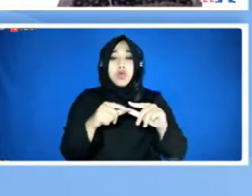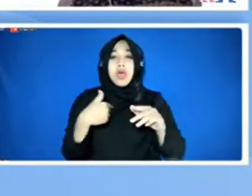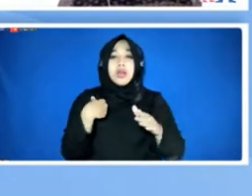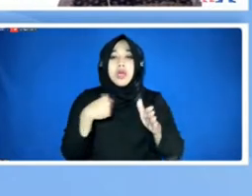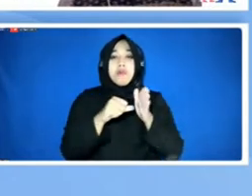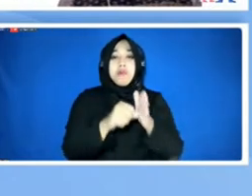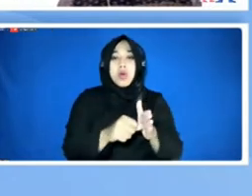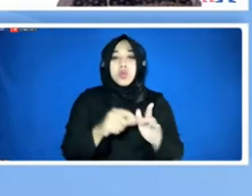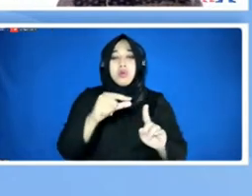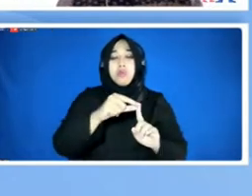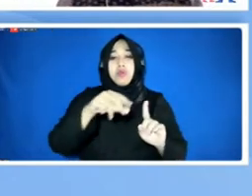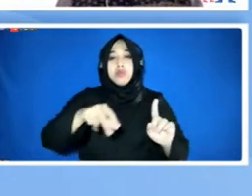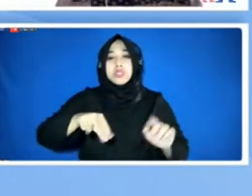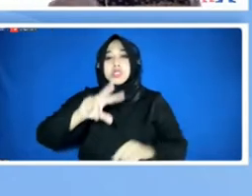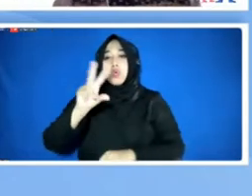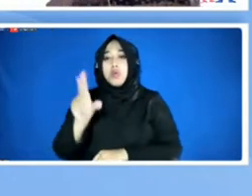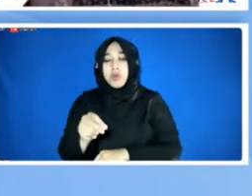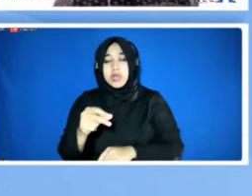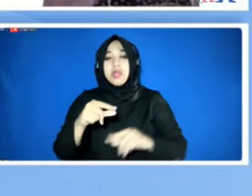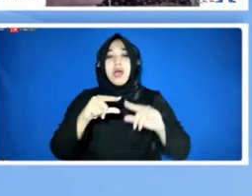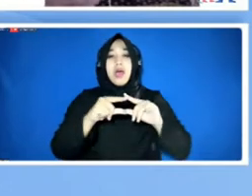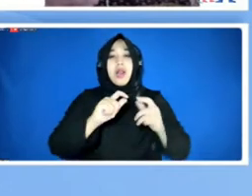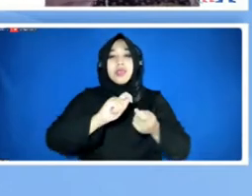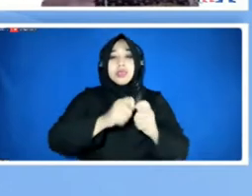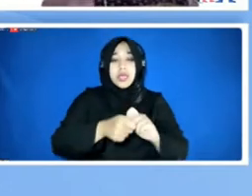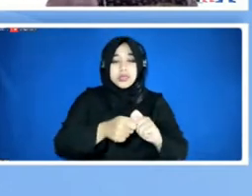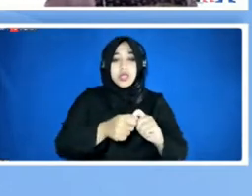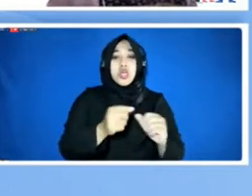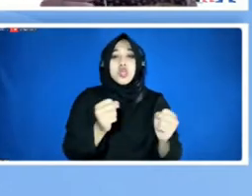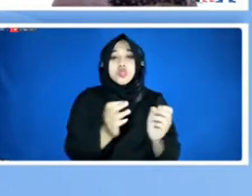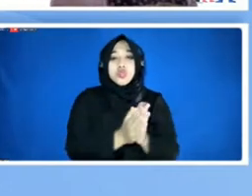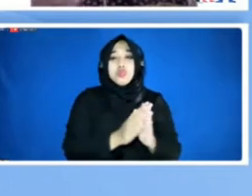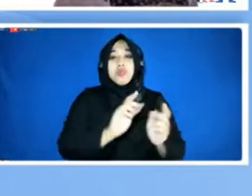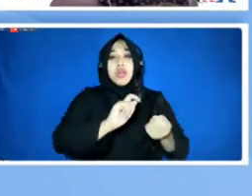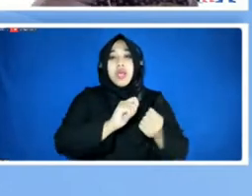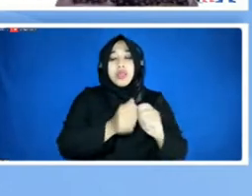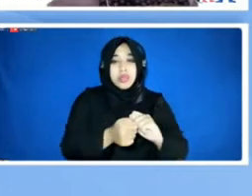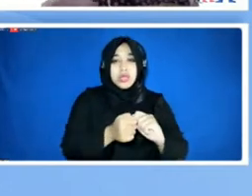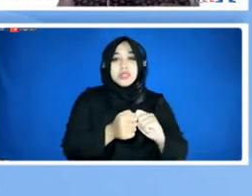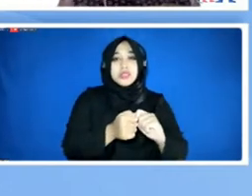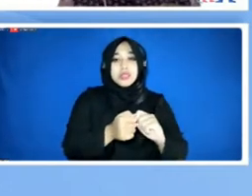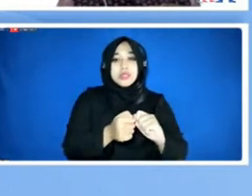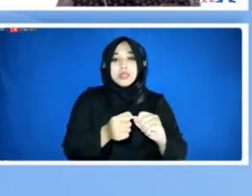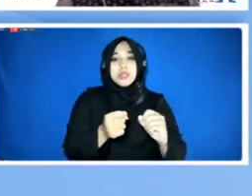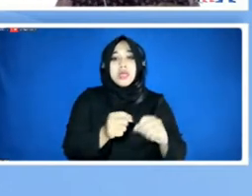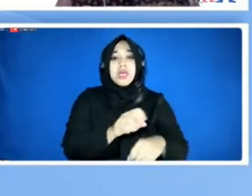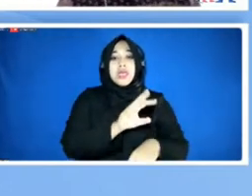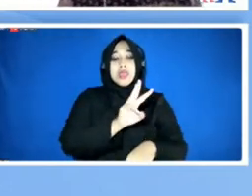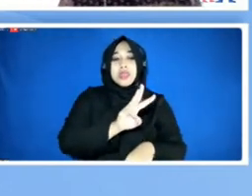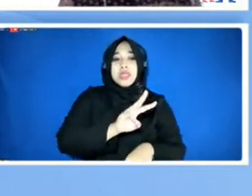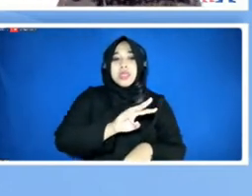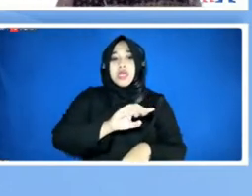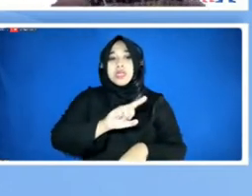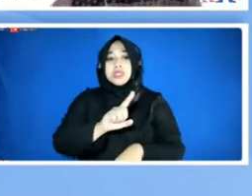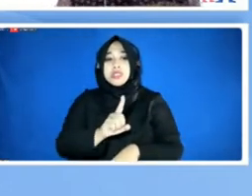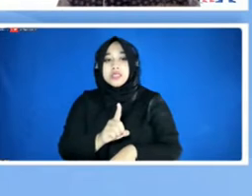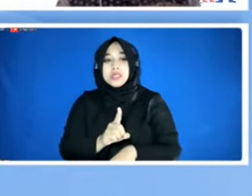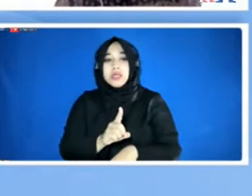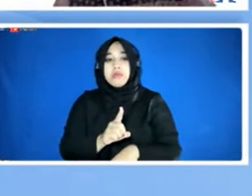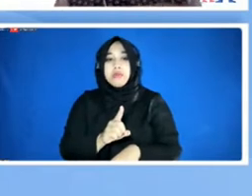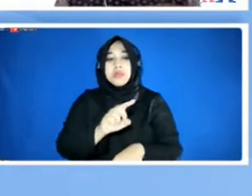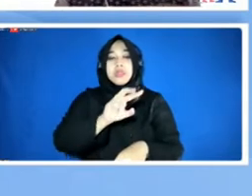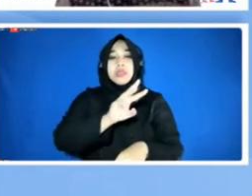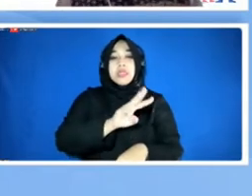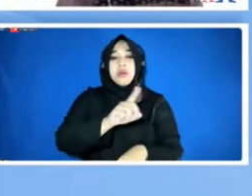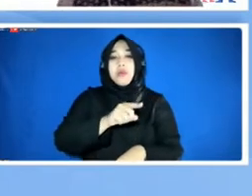Jawa Barat berupa alat tes, jadi angka tesnya itu rata-rata sudah di kisaran 3 per 1000 penduduk per